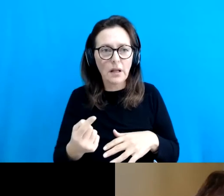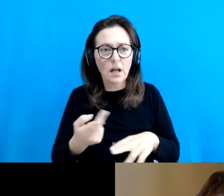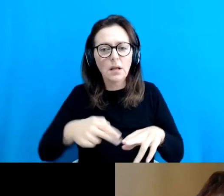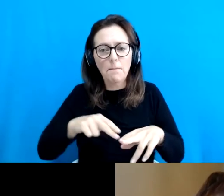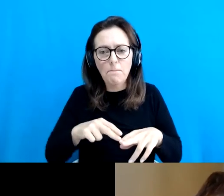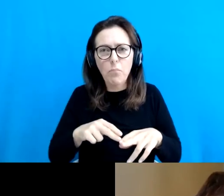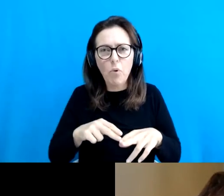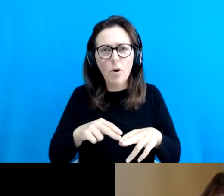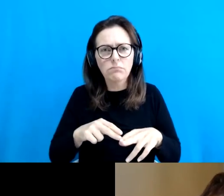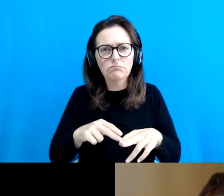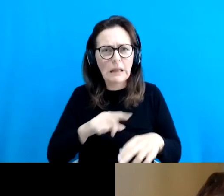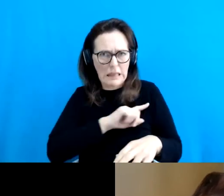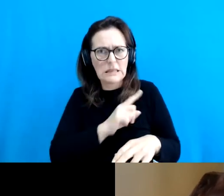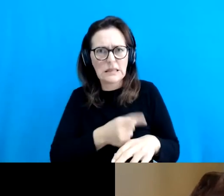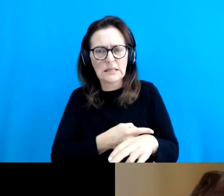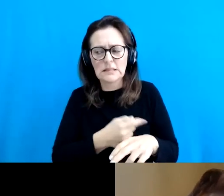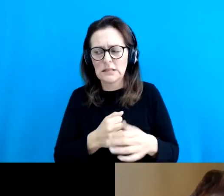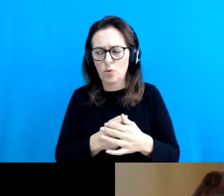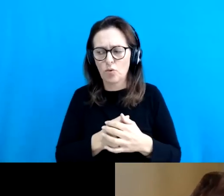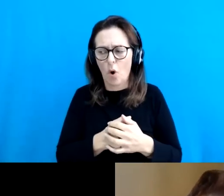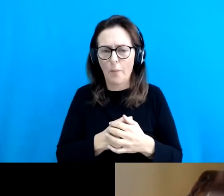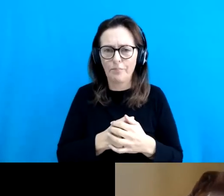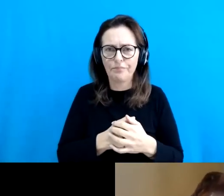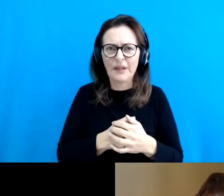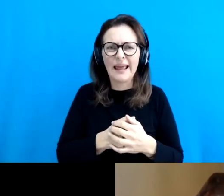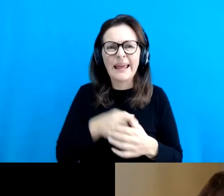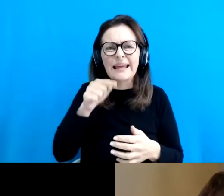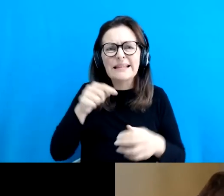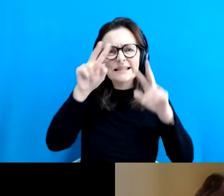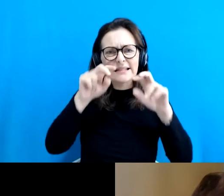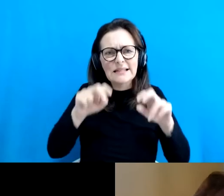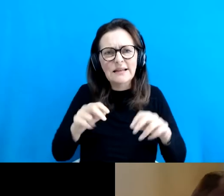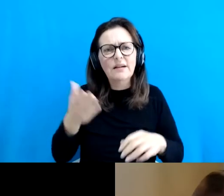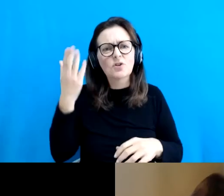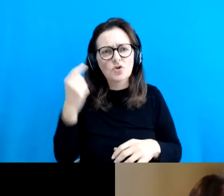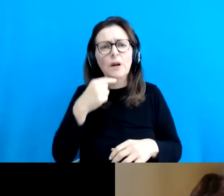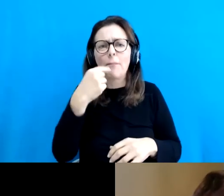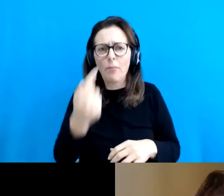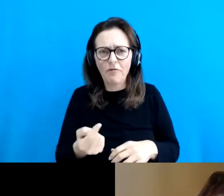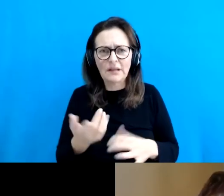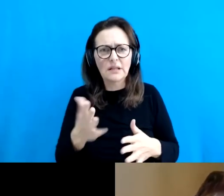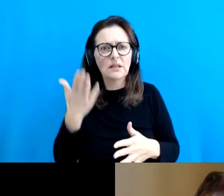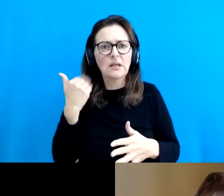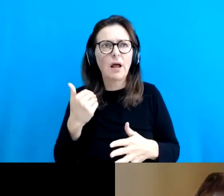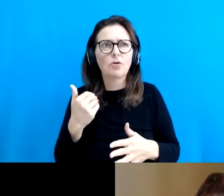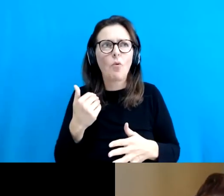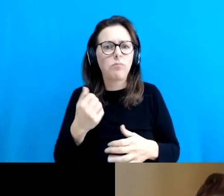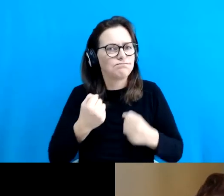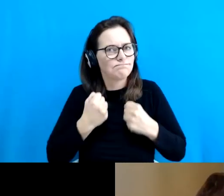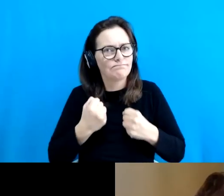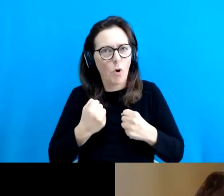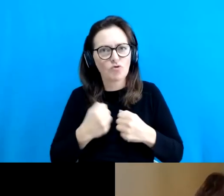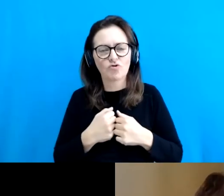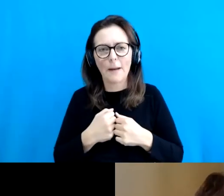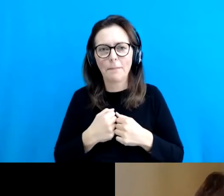evalvacija, ki sem jo prej omenjala, leta 10 oziroma 11, ni bila tako zelo ekstenzivna,